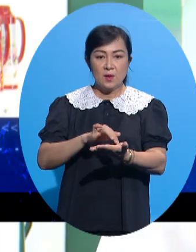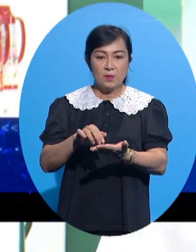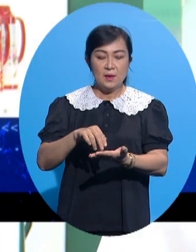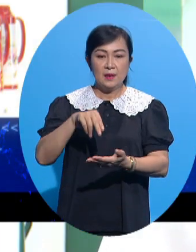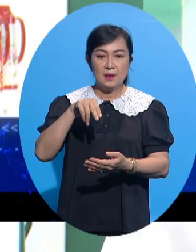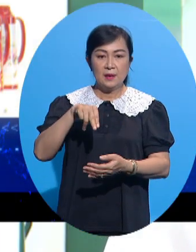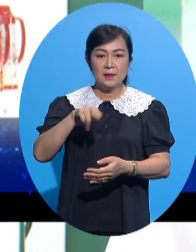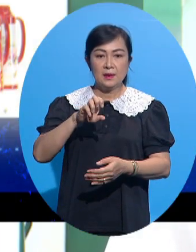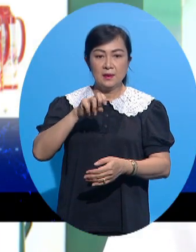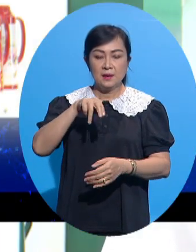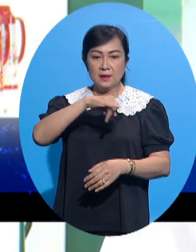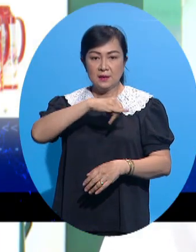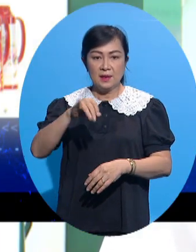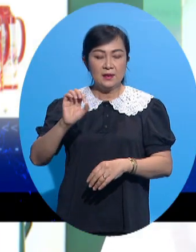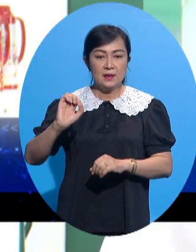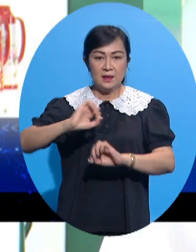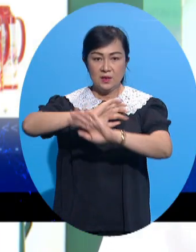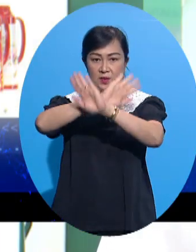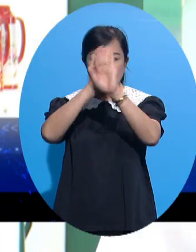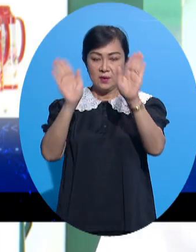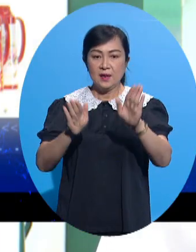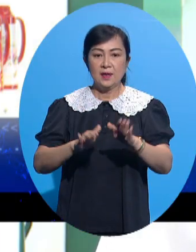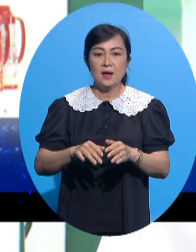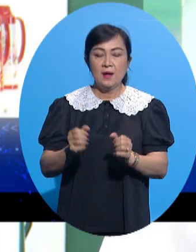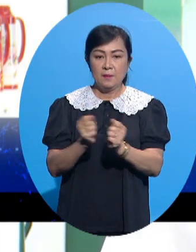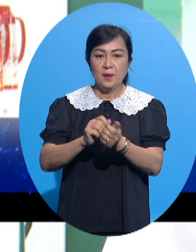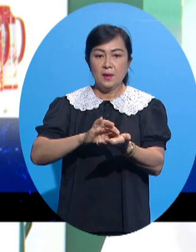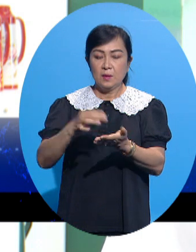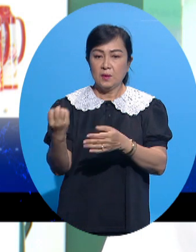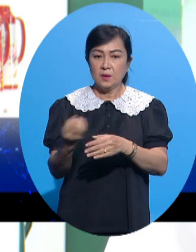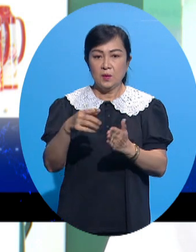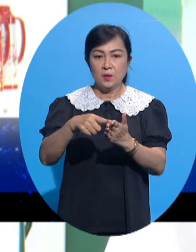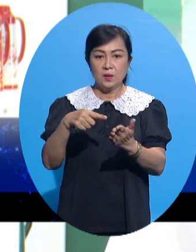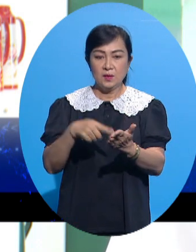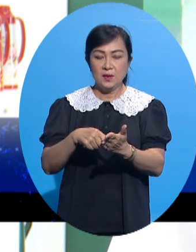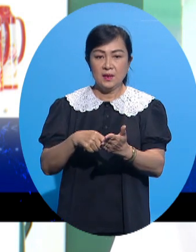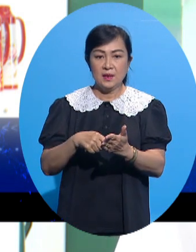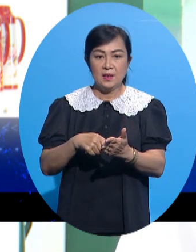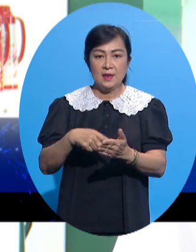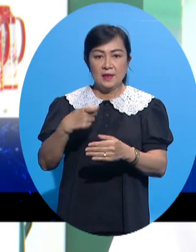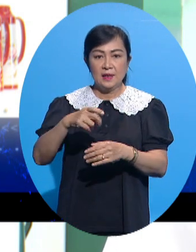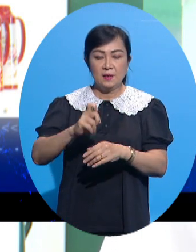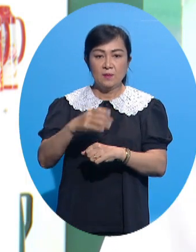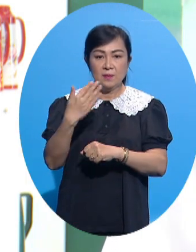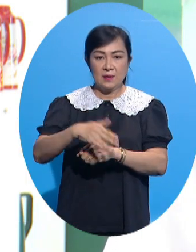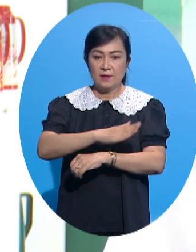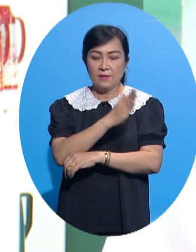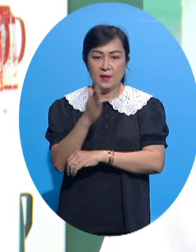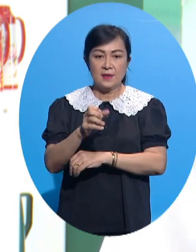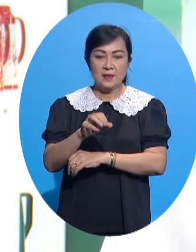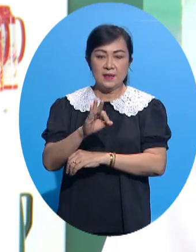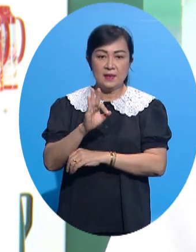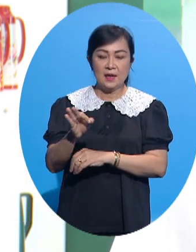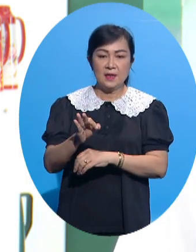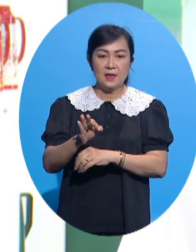Giảng Đông là công nghệ chiếu sáng. Với công nghệ số thì Giảng Đông đã phát triển hệ sinh thái sản